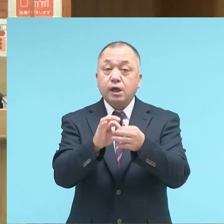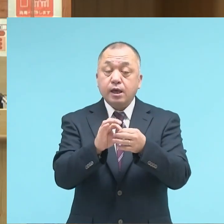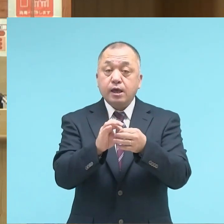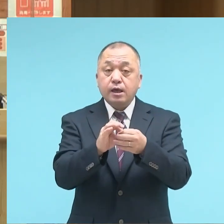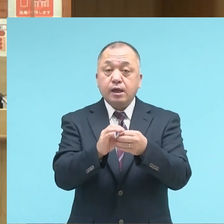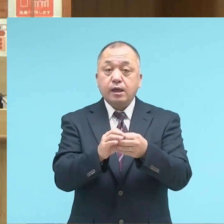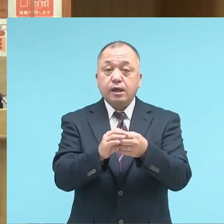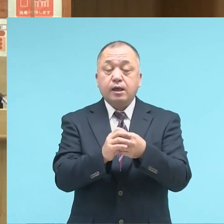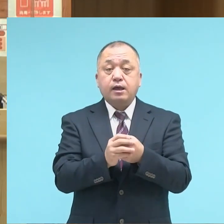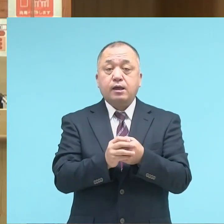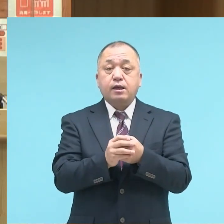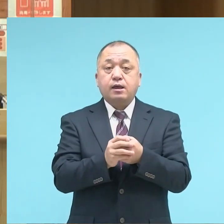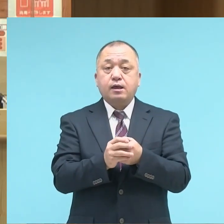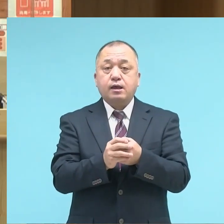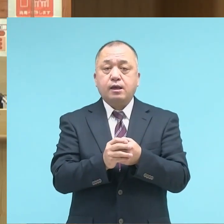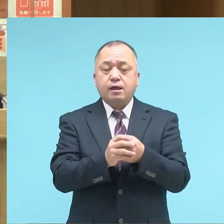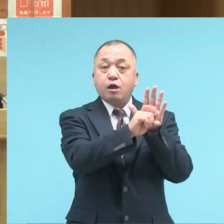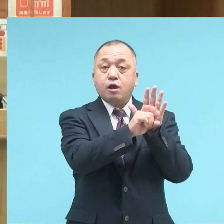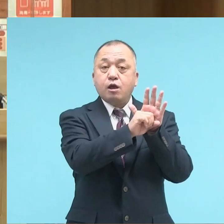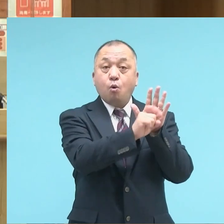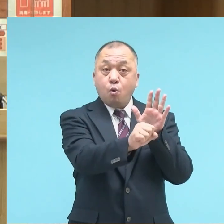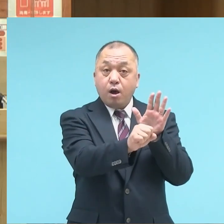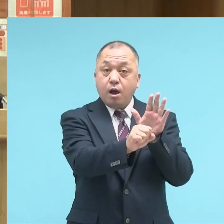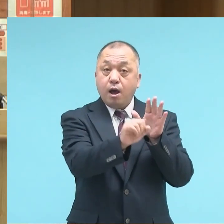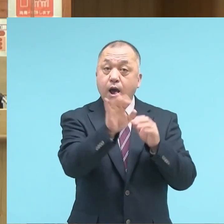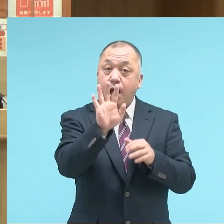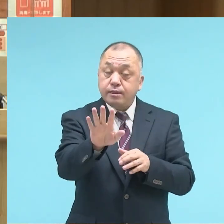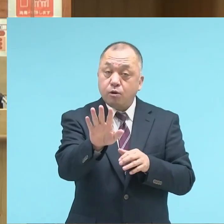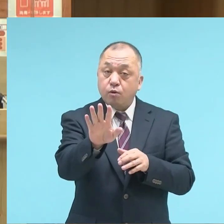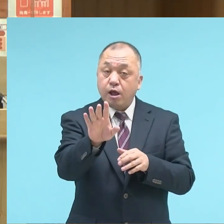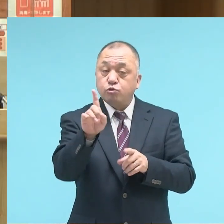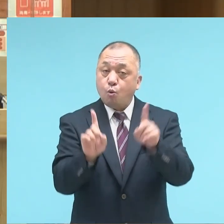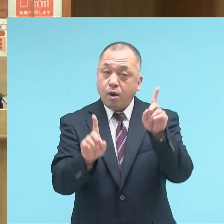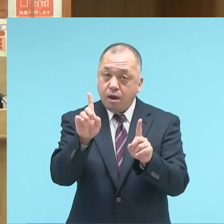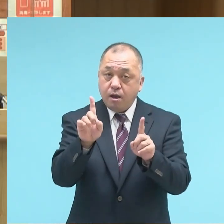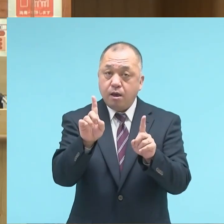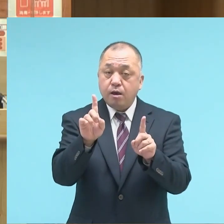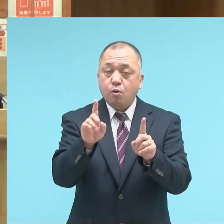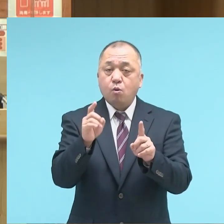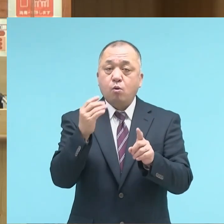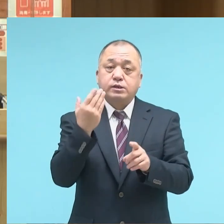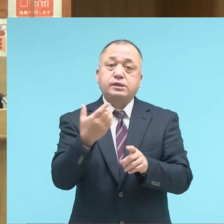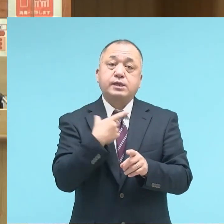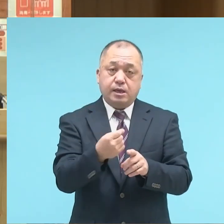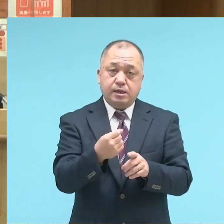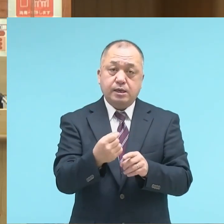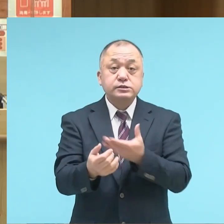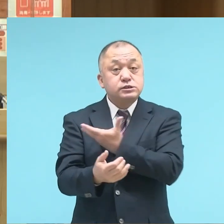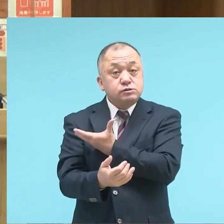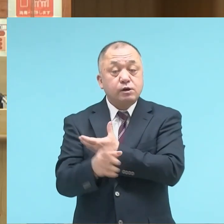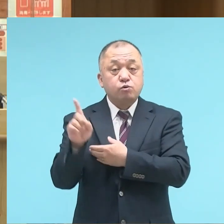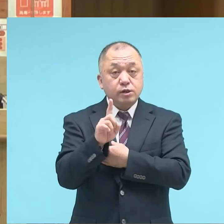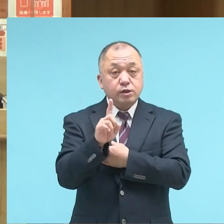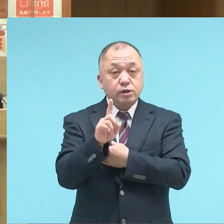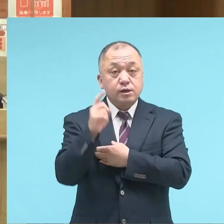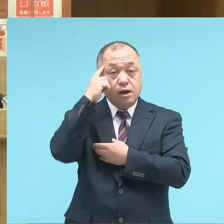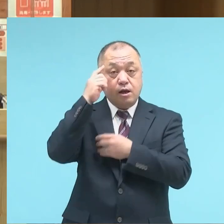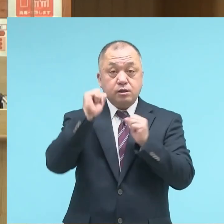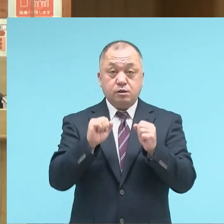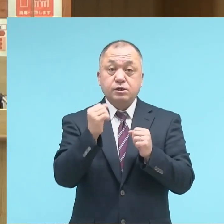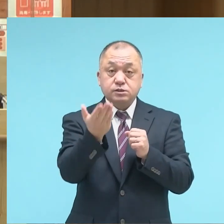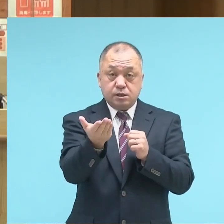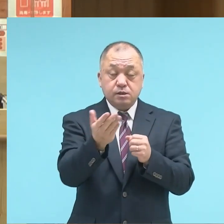については効果があったのかどうかというところなんですけれども、地位としてはどういうふうに捉え